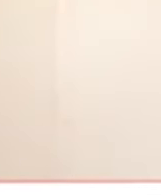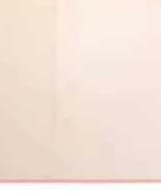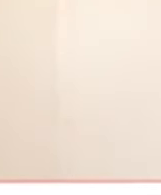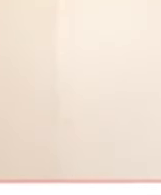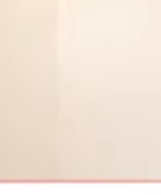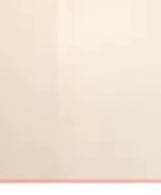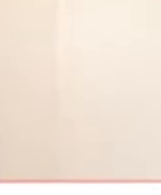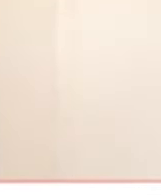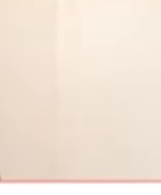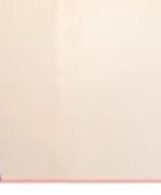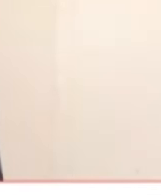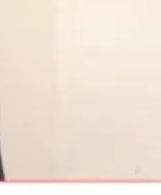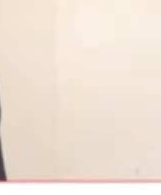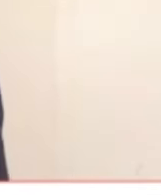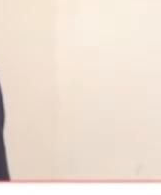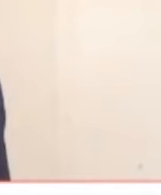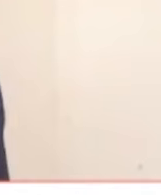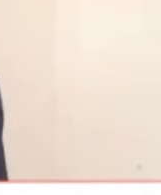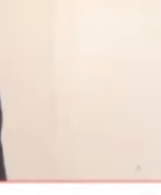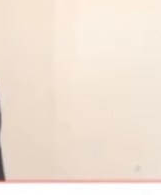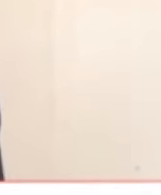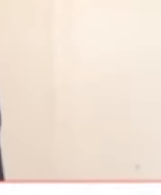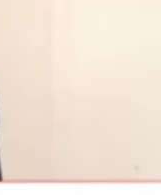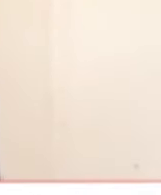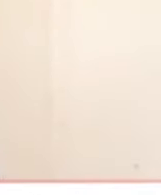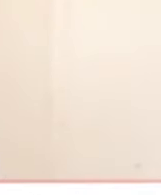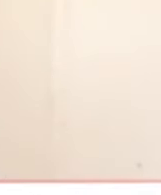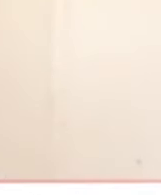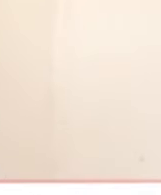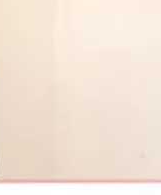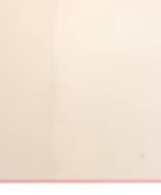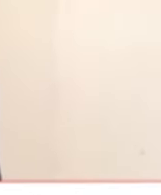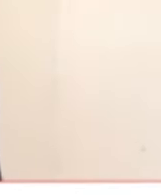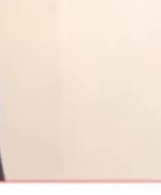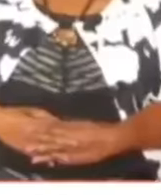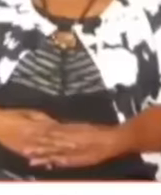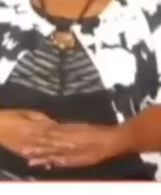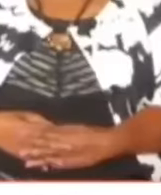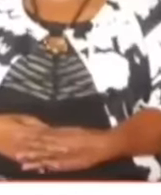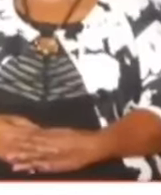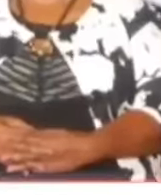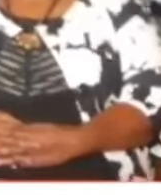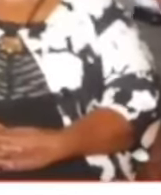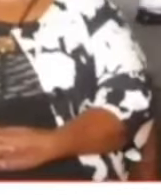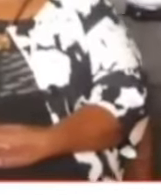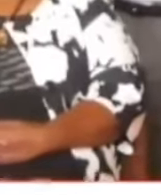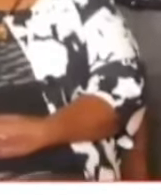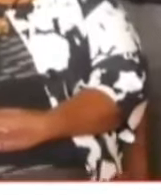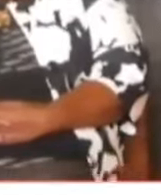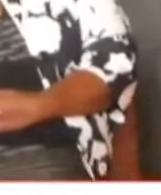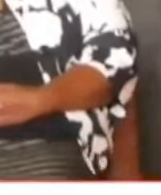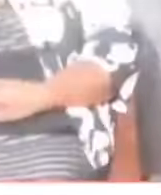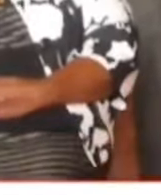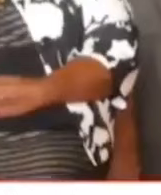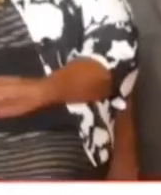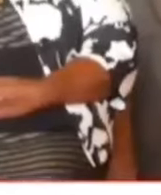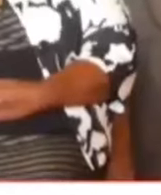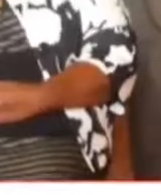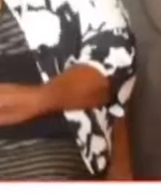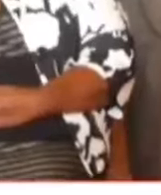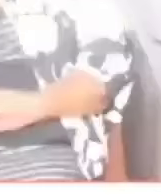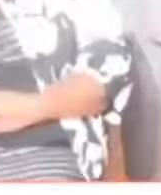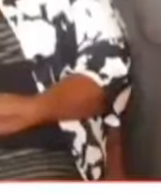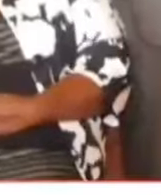ey'okuregisteringa nga zirina ebisanyizo ebyetaagibwa okubeera federation okubeera association jijja